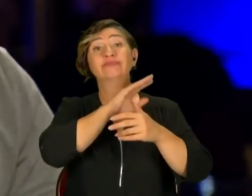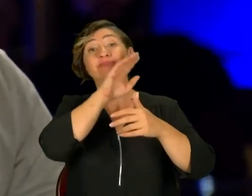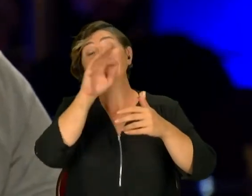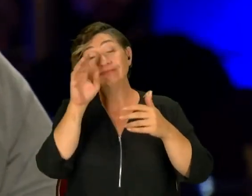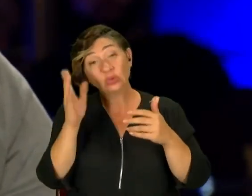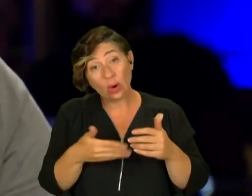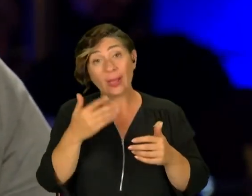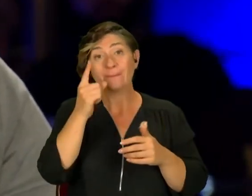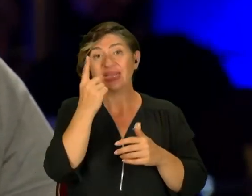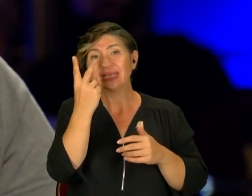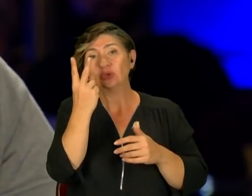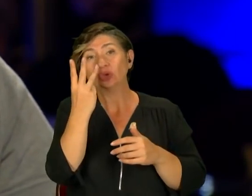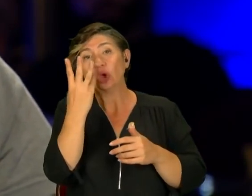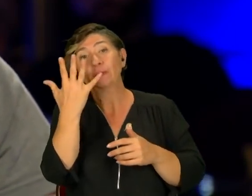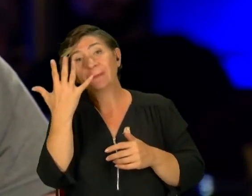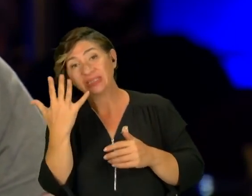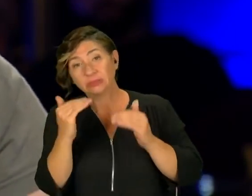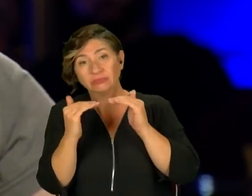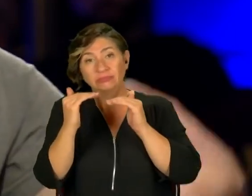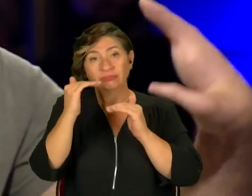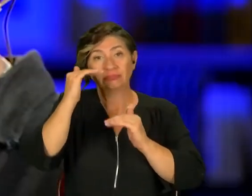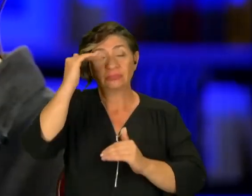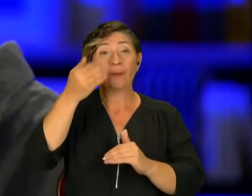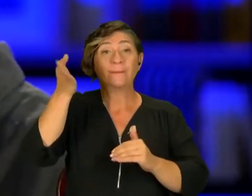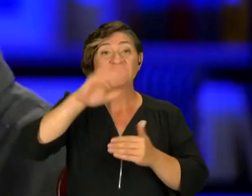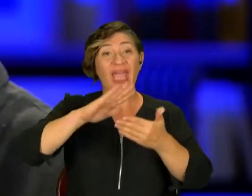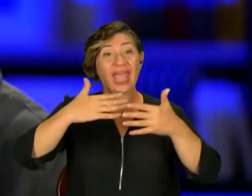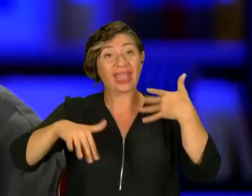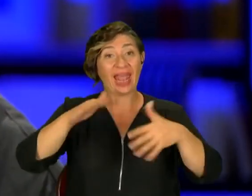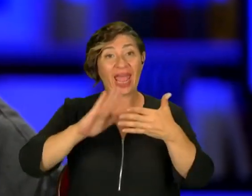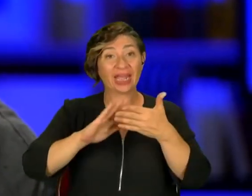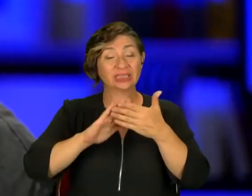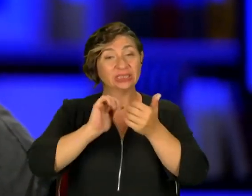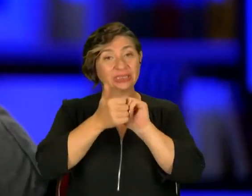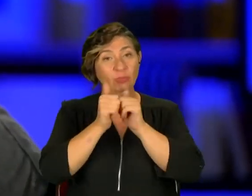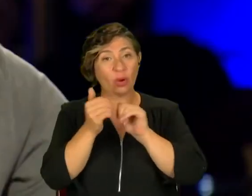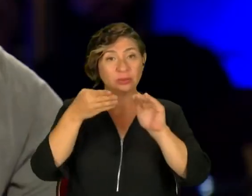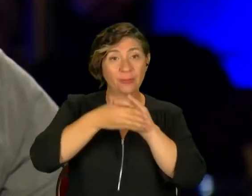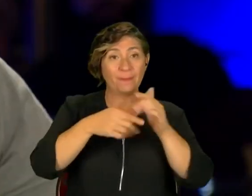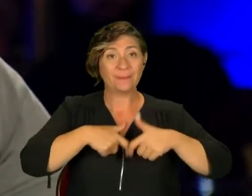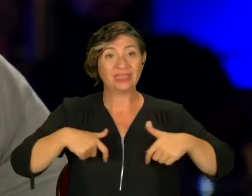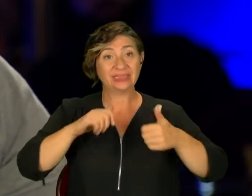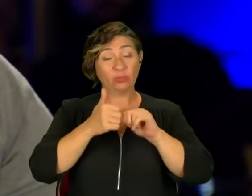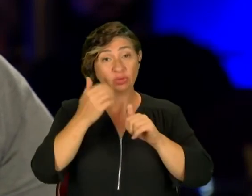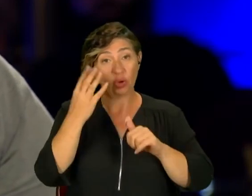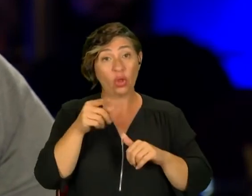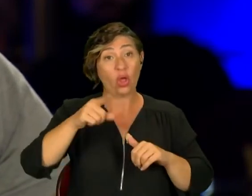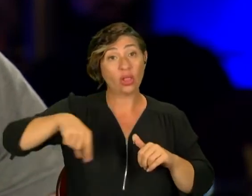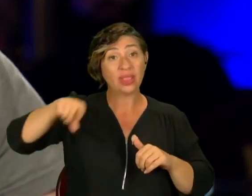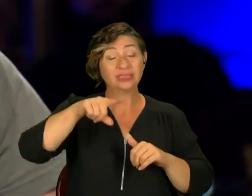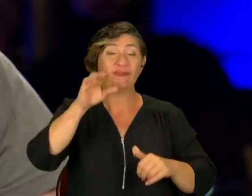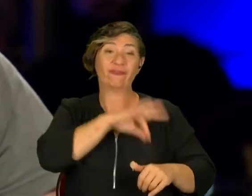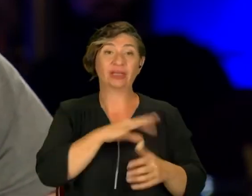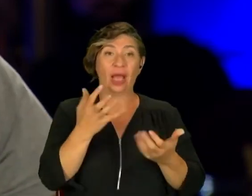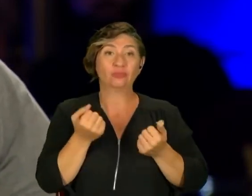da 1, 2, 3, 5 diye bu kontenjan yükseldi. Başka engelli arkadaşlar spordan gelmeye, milli sporcu olan, onlar da